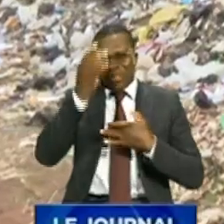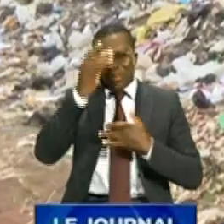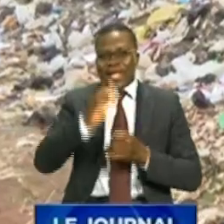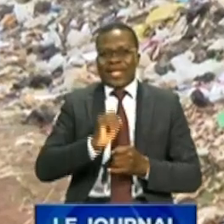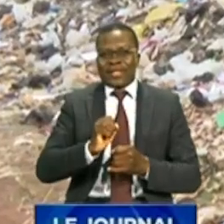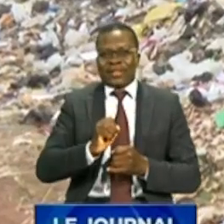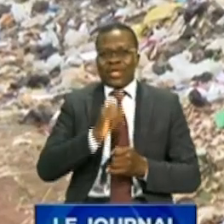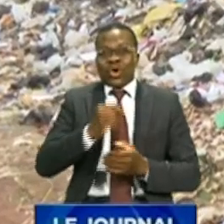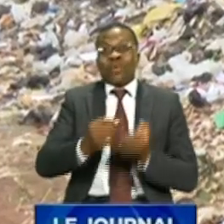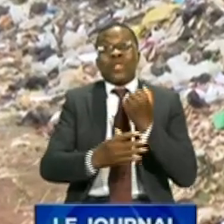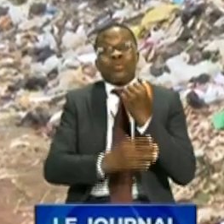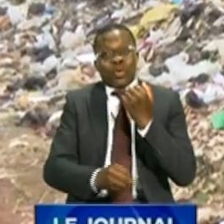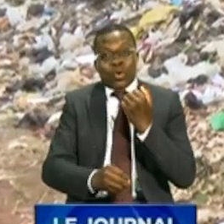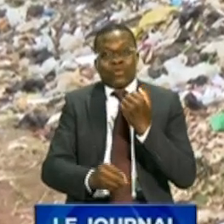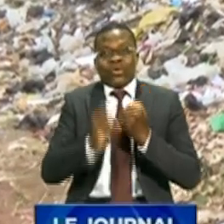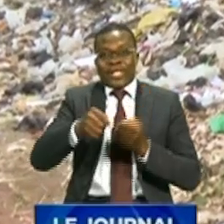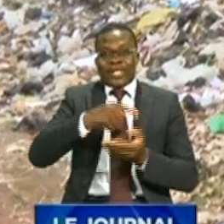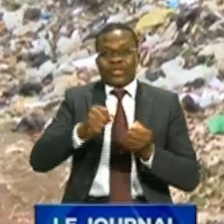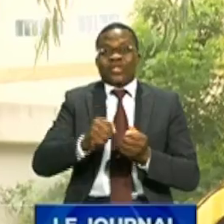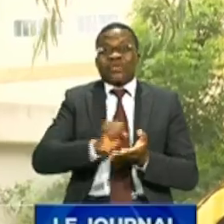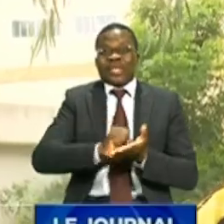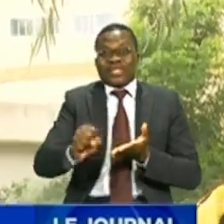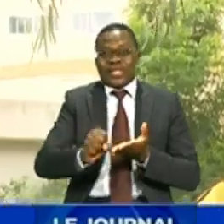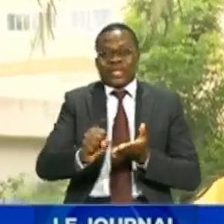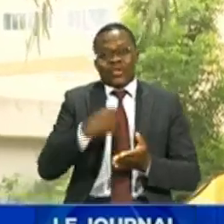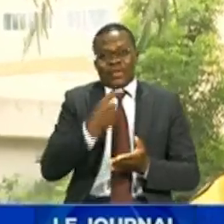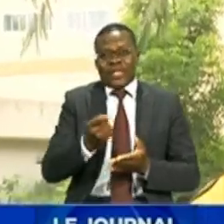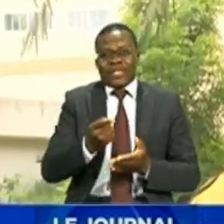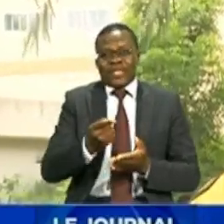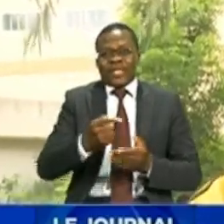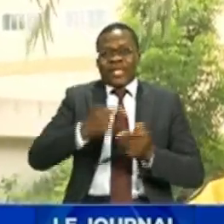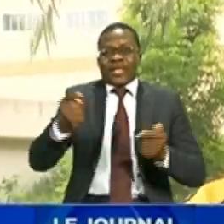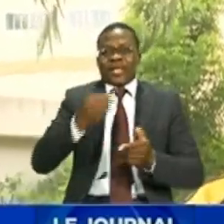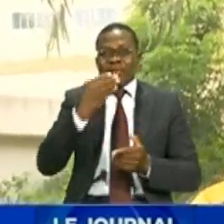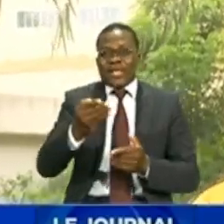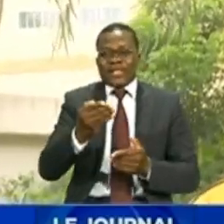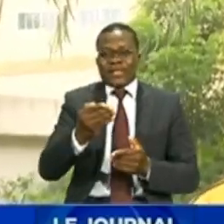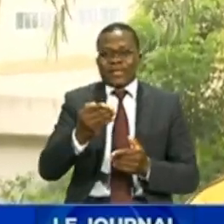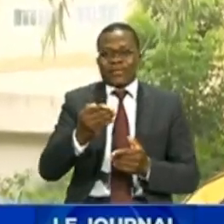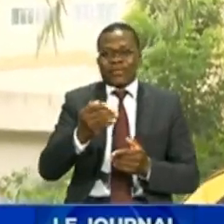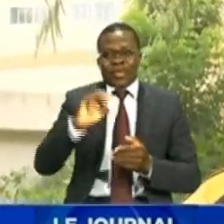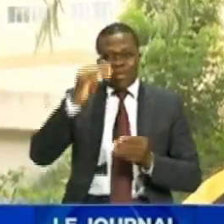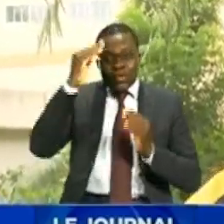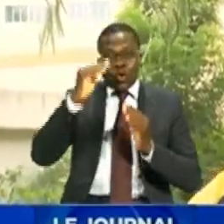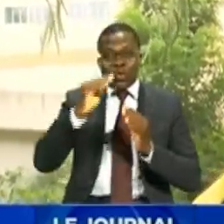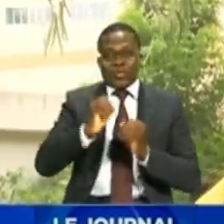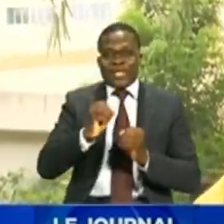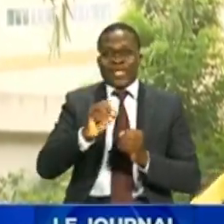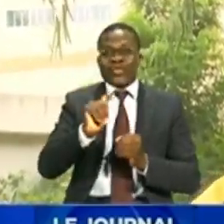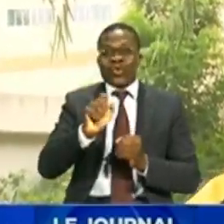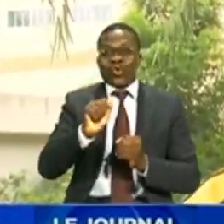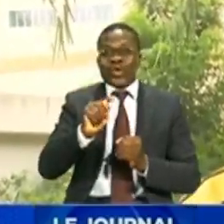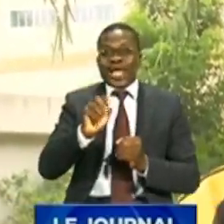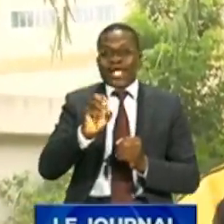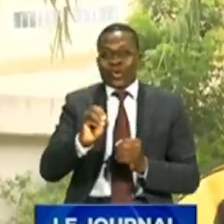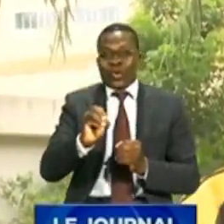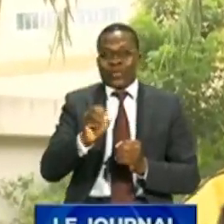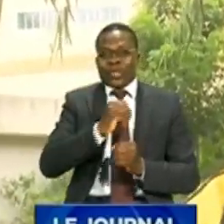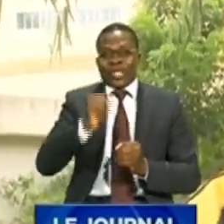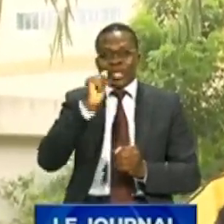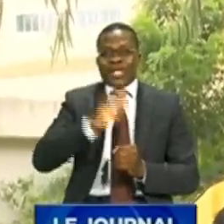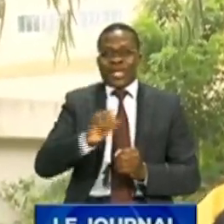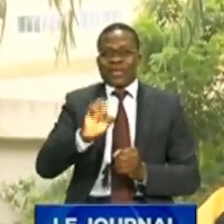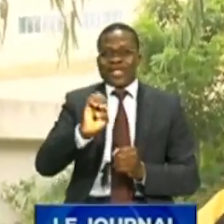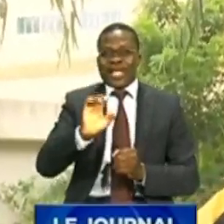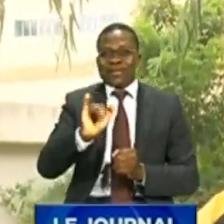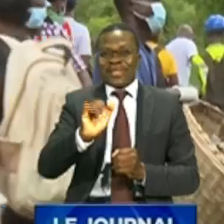On peut être pauvre et être dans un environnement sain. Je vais dire un grand merci au ministre Tonato et à Madame